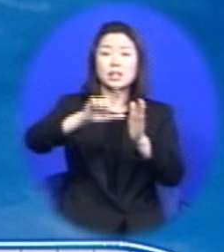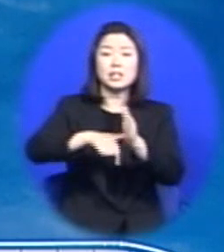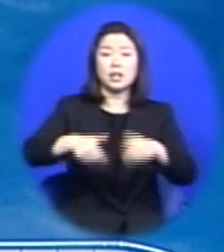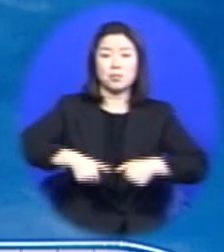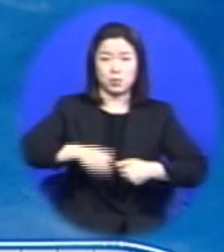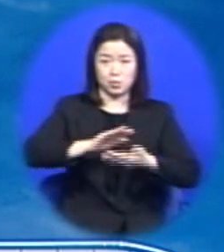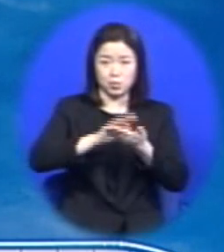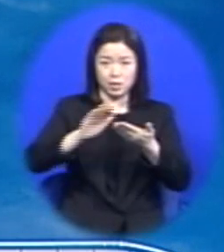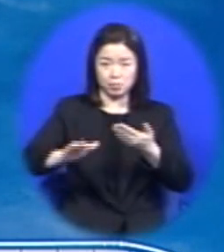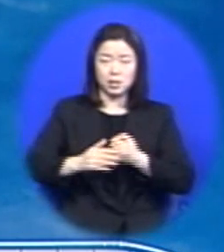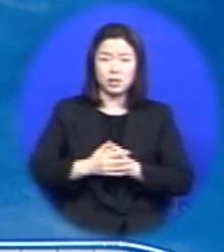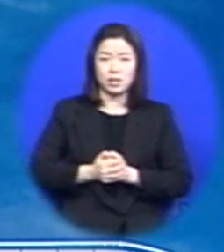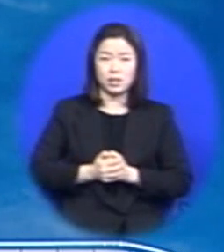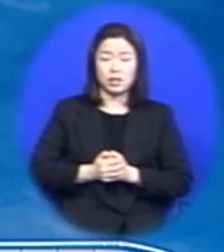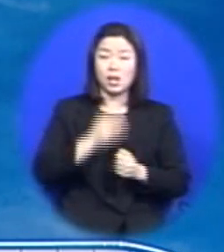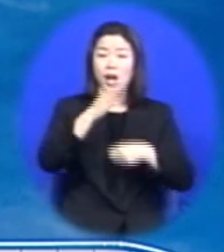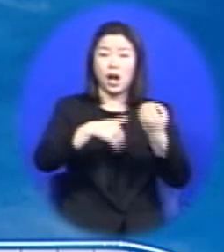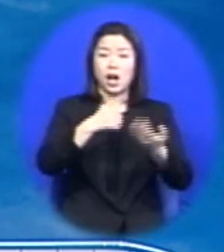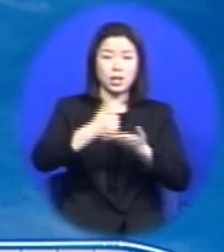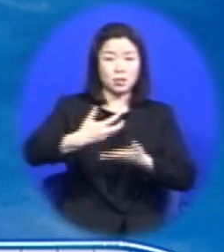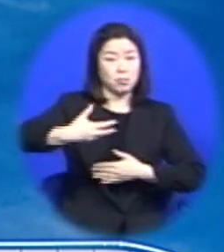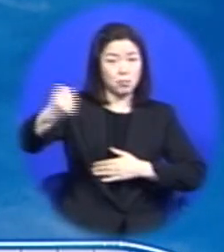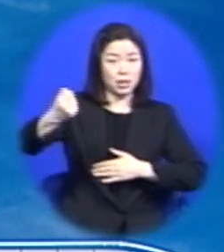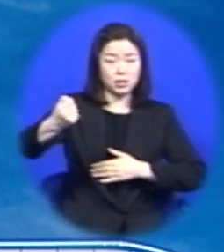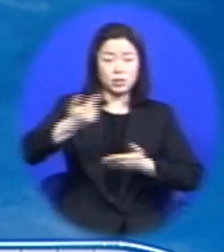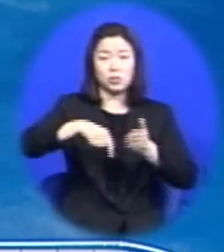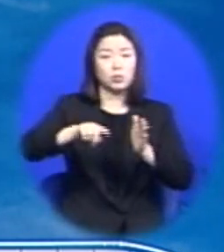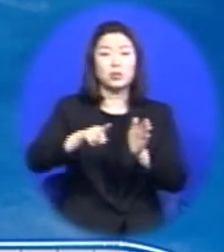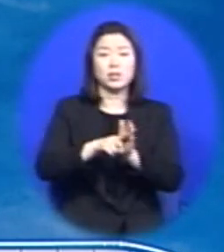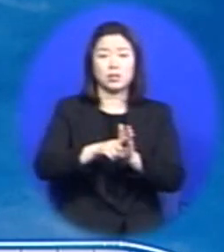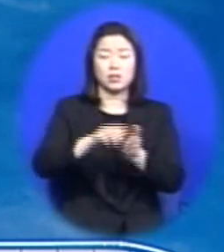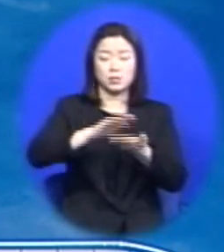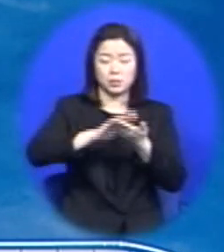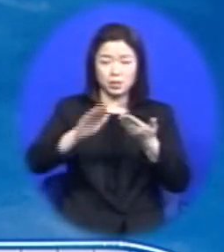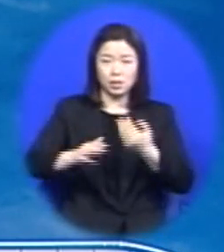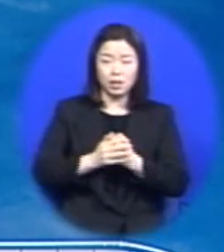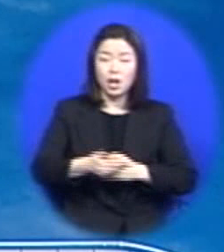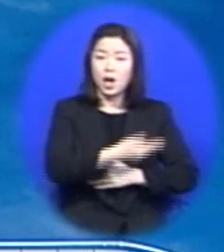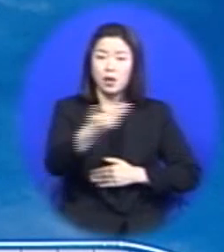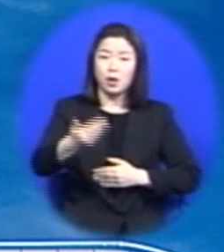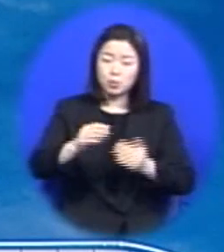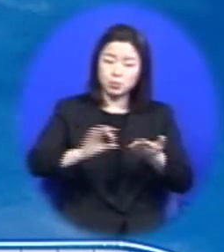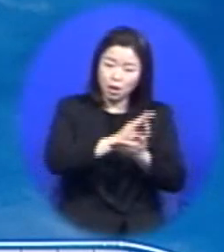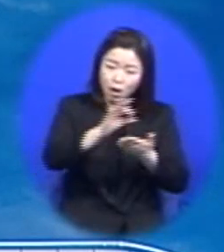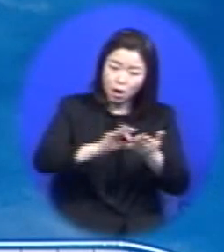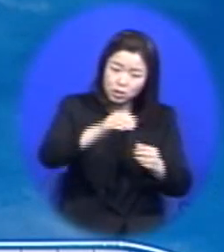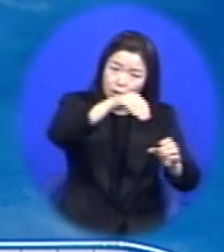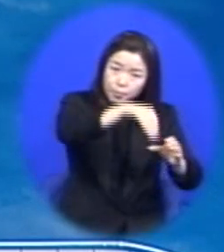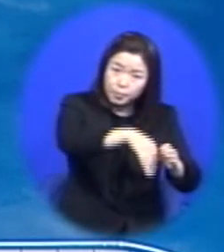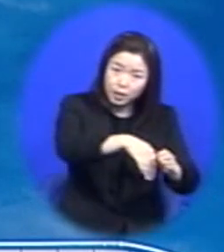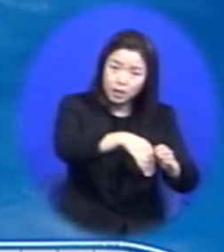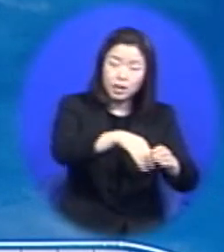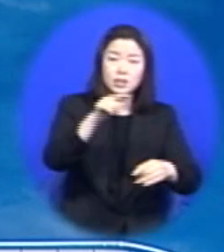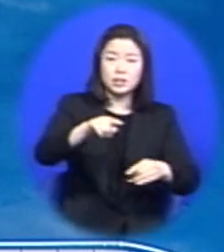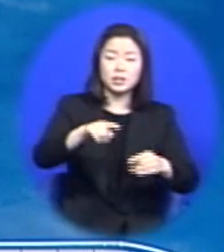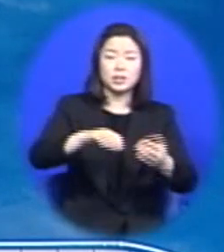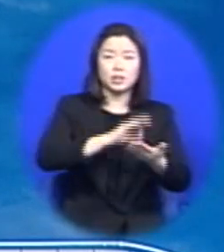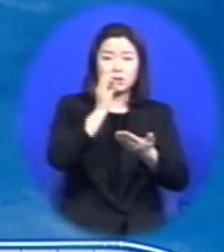필요하잖아요. 하나님이 받으시려고 하니까 여러분이 헌금함에 넣은 그 헌금을 주님은 받으세요.